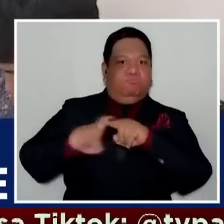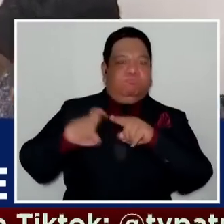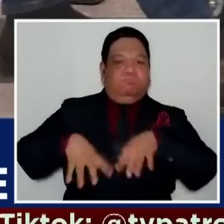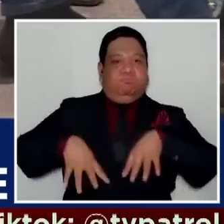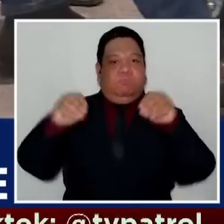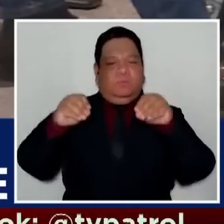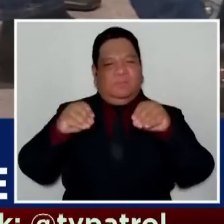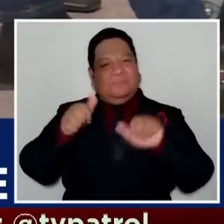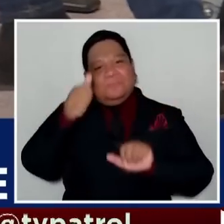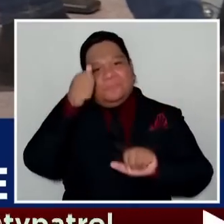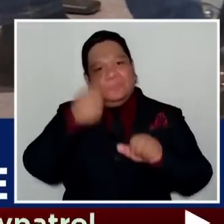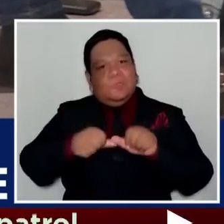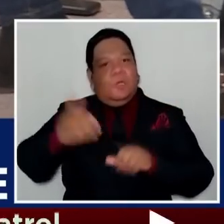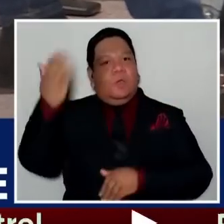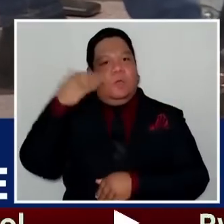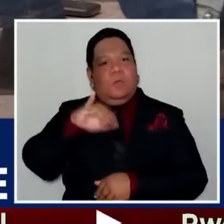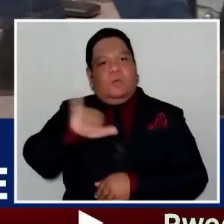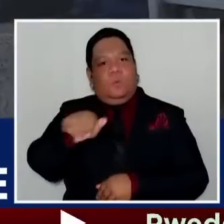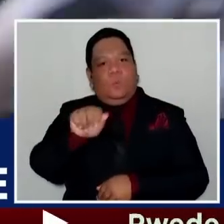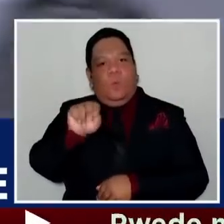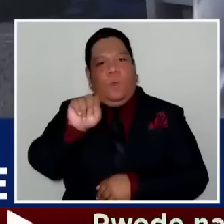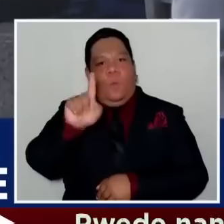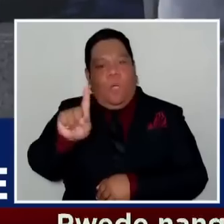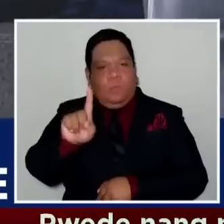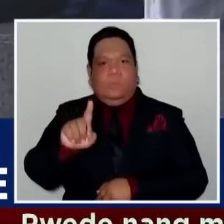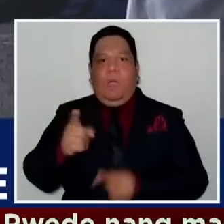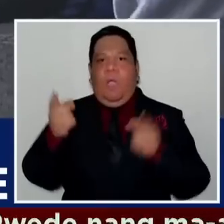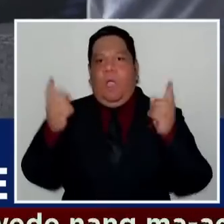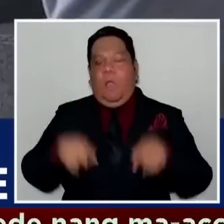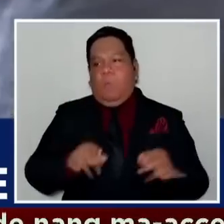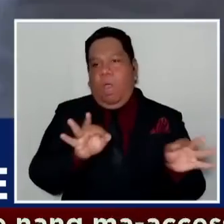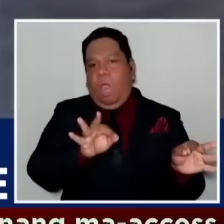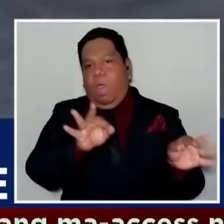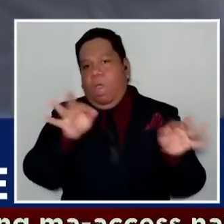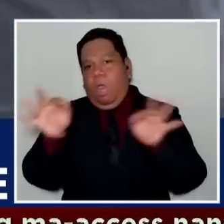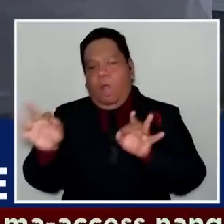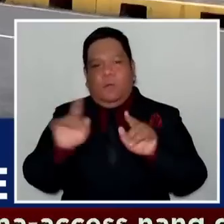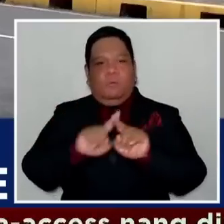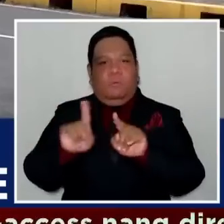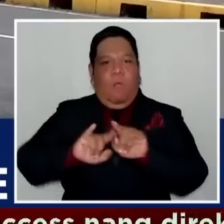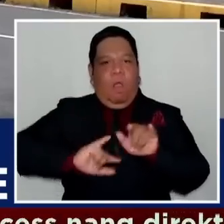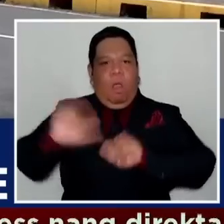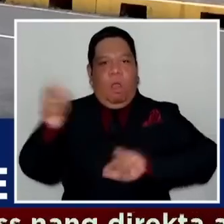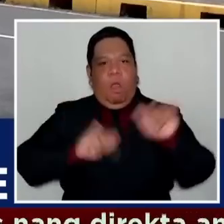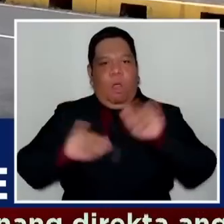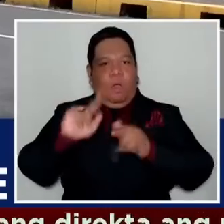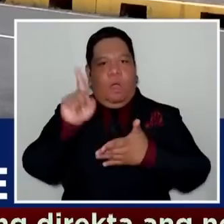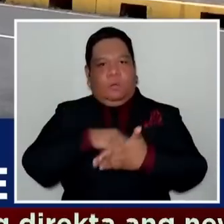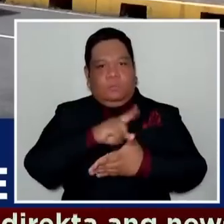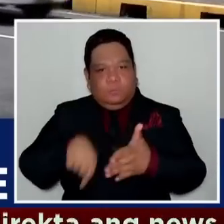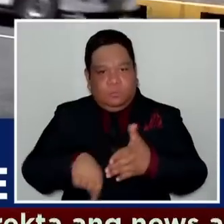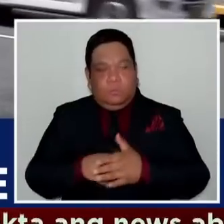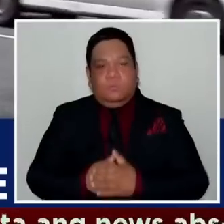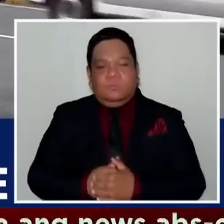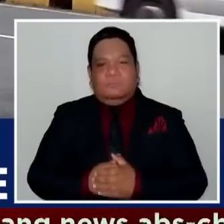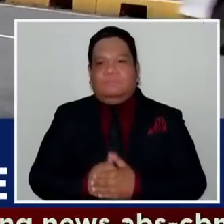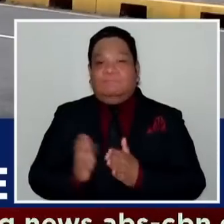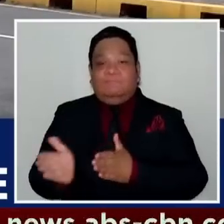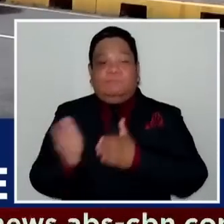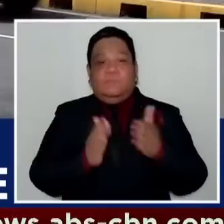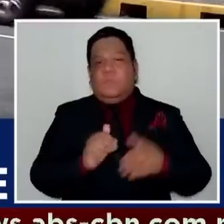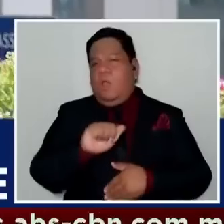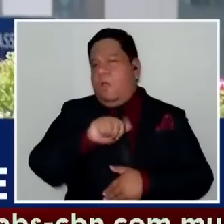ng Enero na nagdulot ng kanselasyon at delay sa maraming flights sa NAIA. May isa pang maintenance activity sa